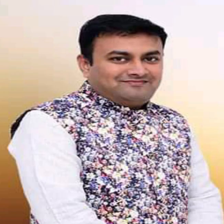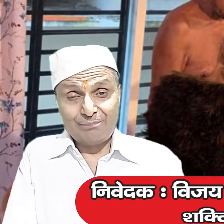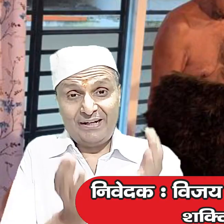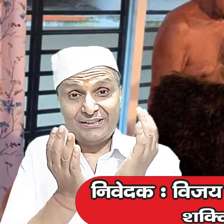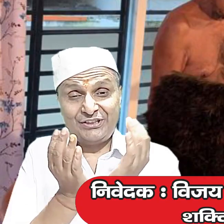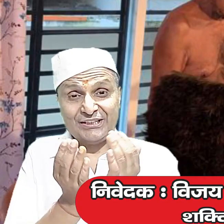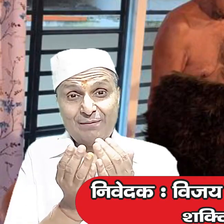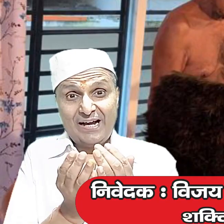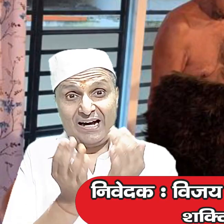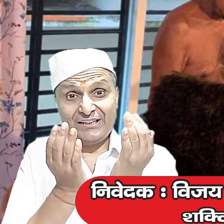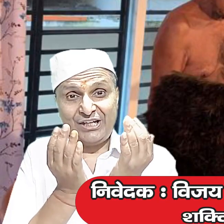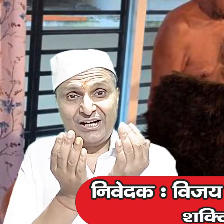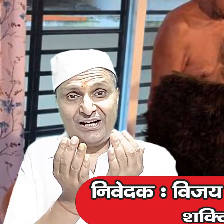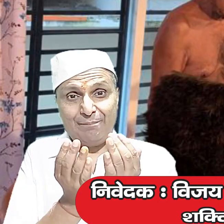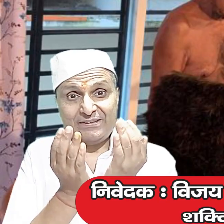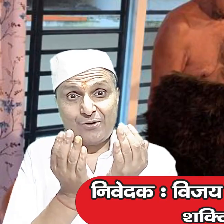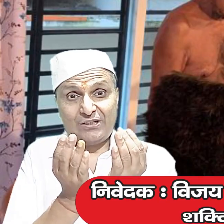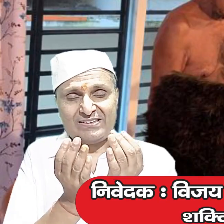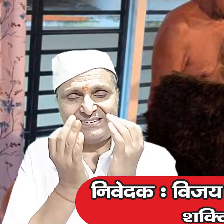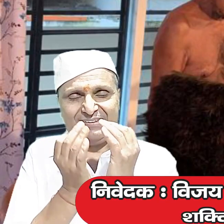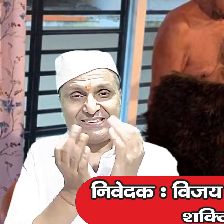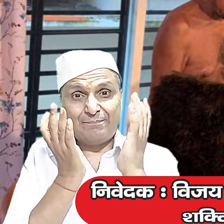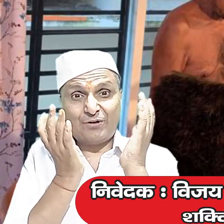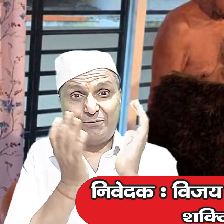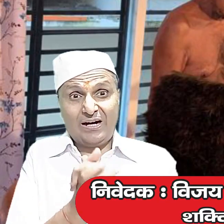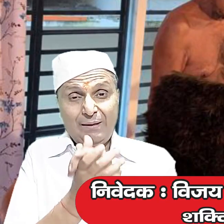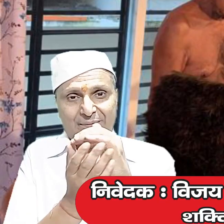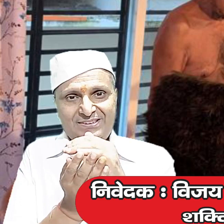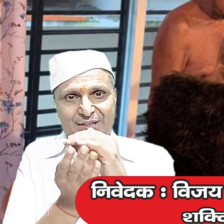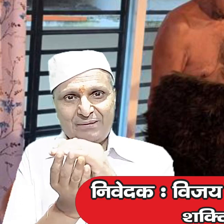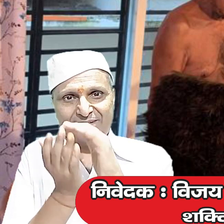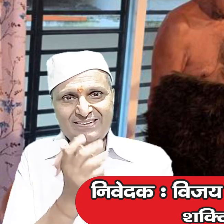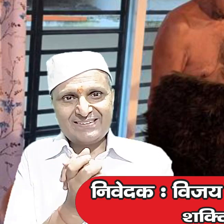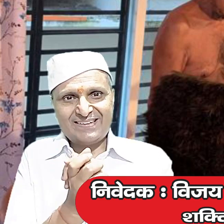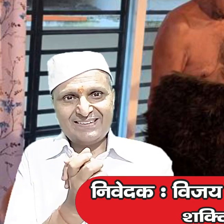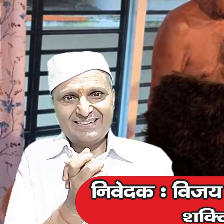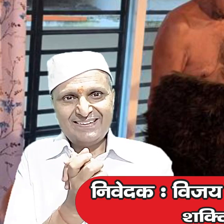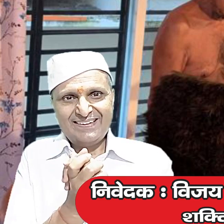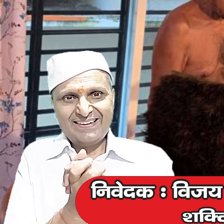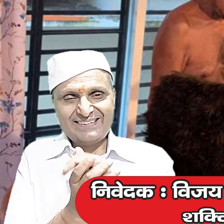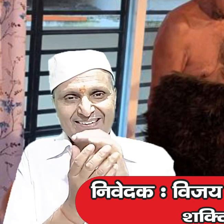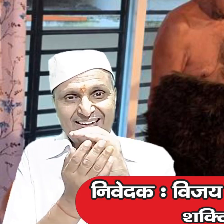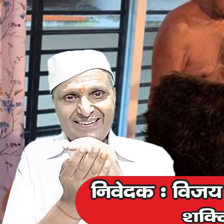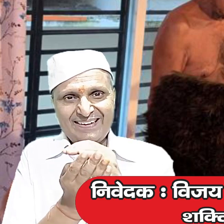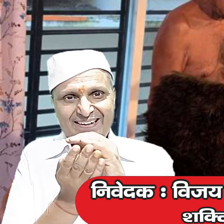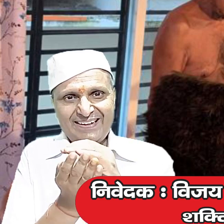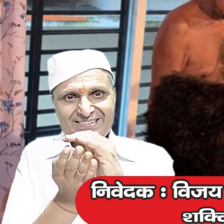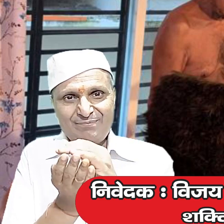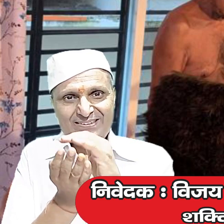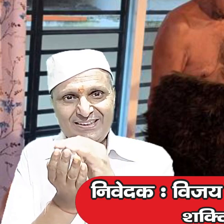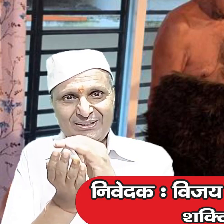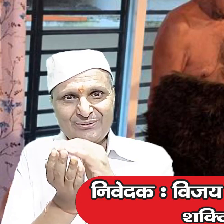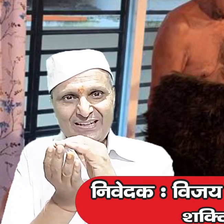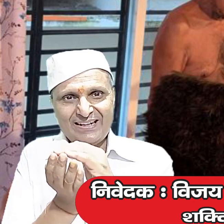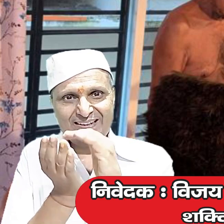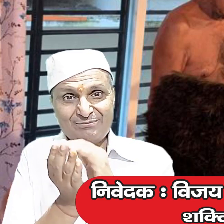मार रहे हैं। तो मेद शिखर जी बना आचार्य पदारोहण दिवस त्रिदिवसीय प्रोग्राम हुआ पिछली परिवर्तन के साथ, कहते यादगार रहेगा सब